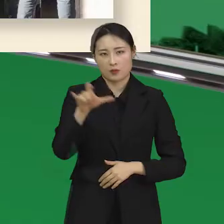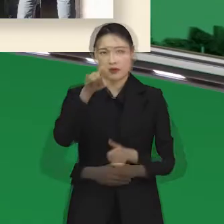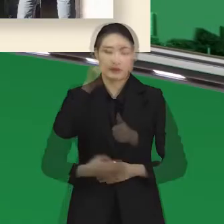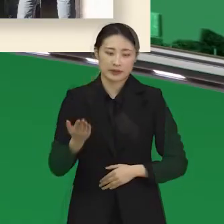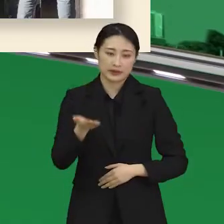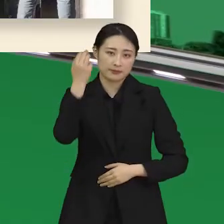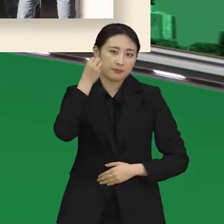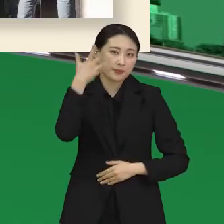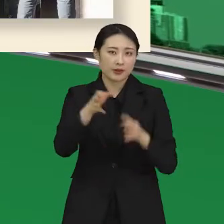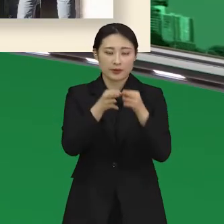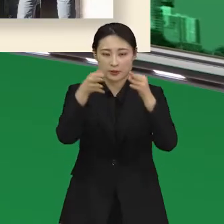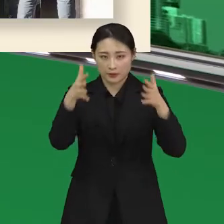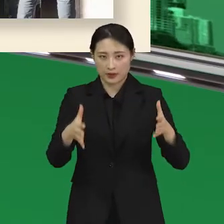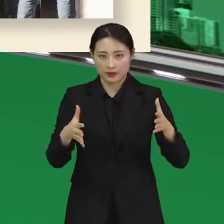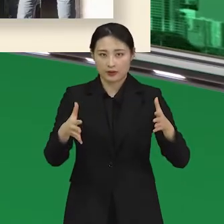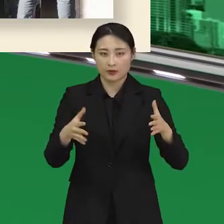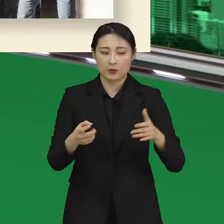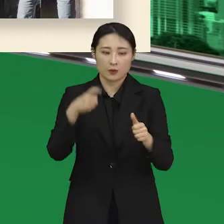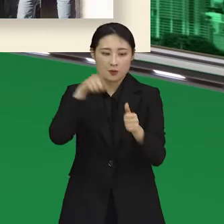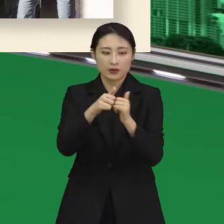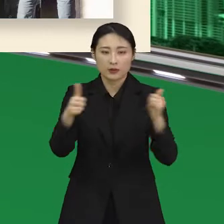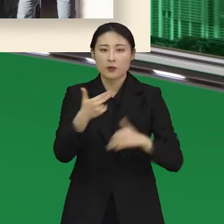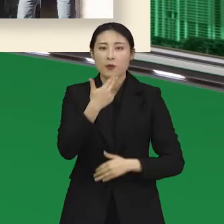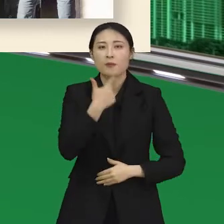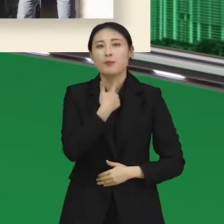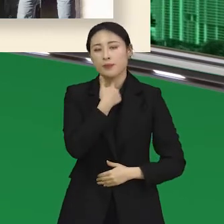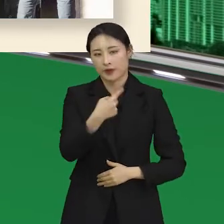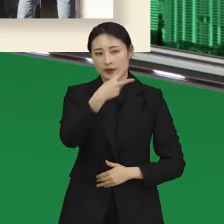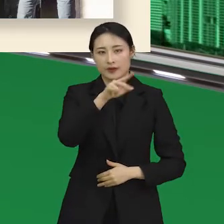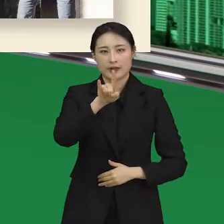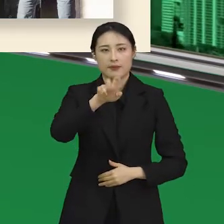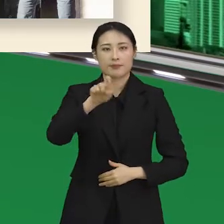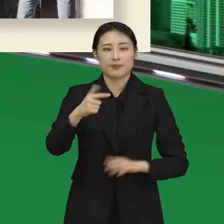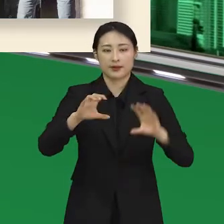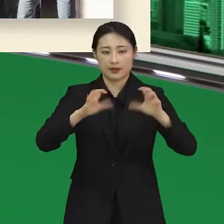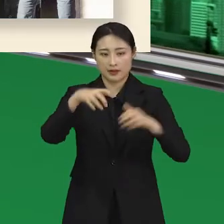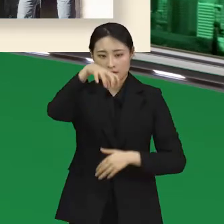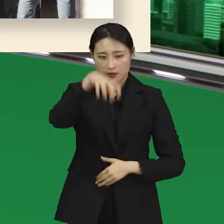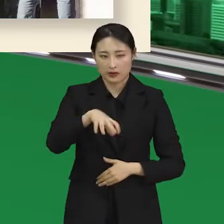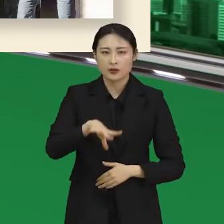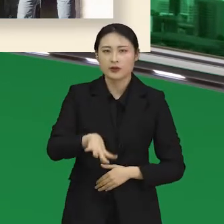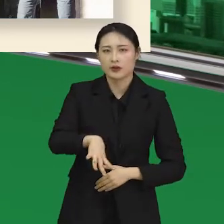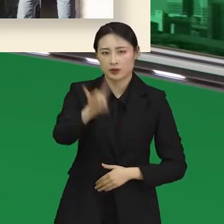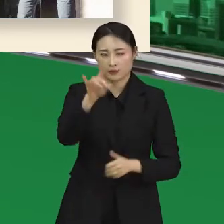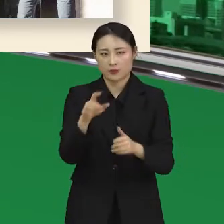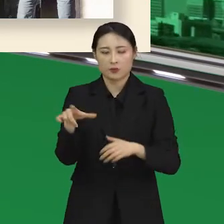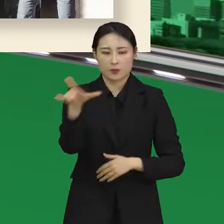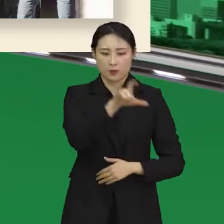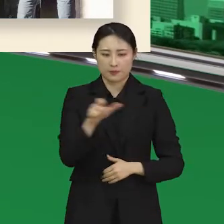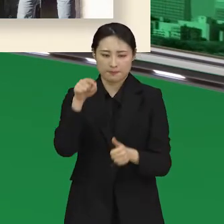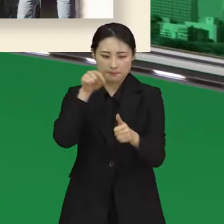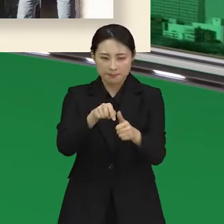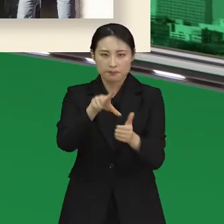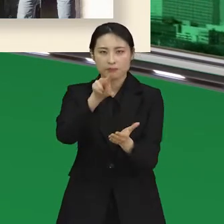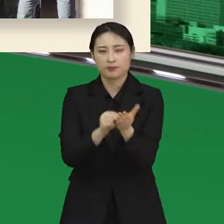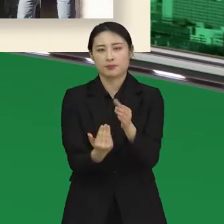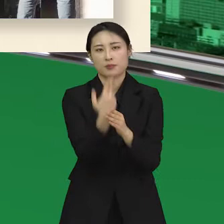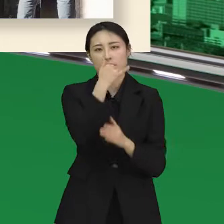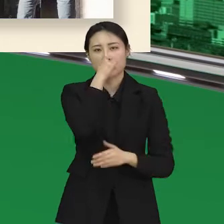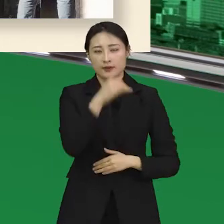발생했습니다. 지난 8개월간 확진자가 없던 대만에서도 처음 지역 감염 사례가